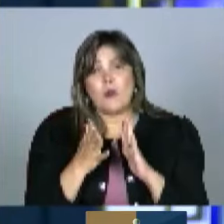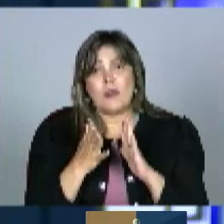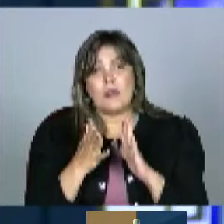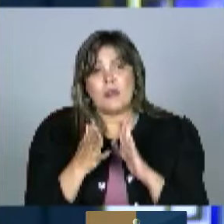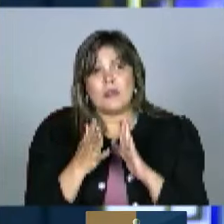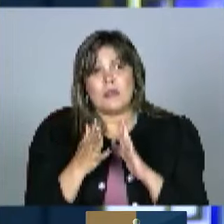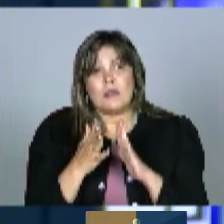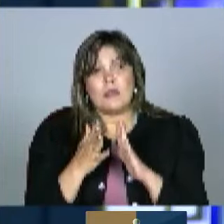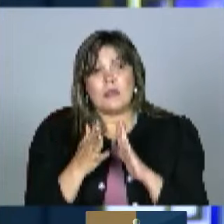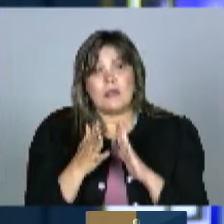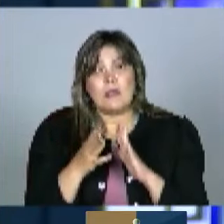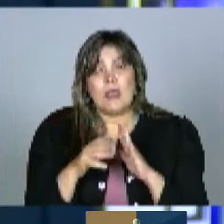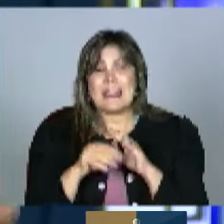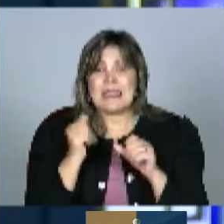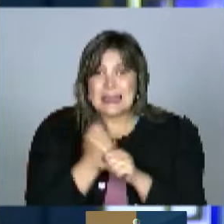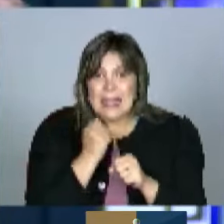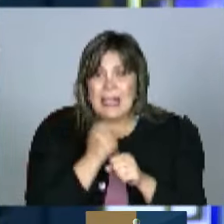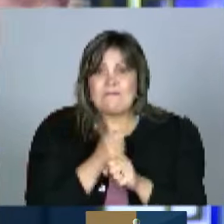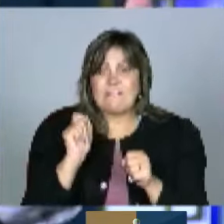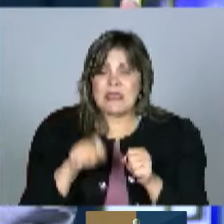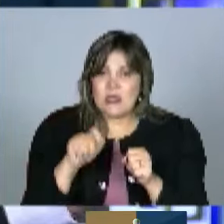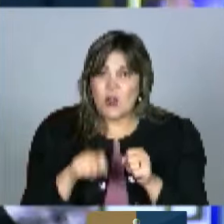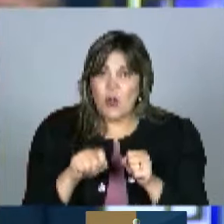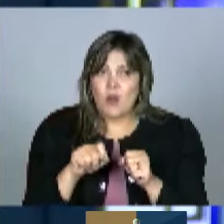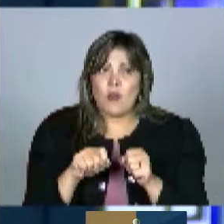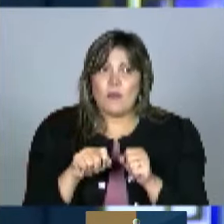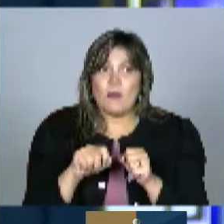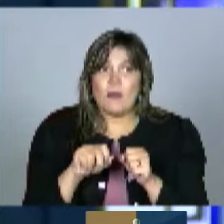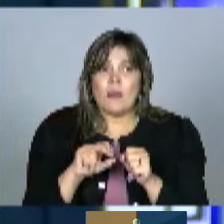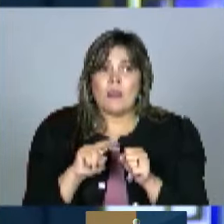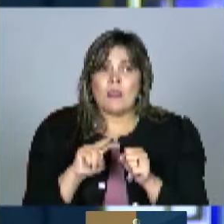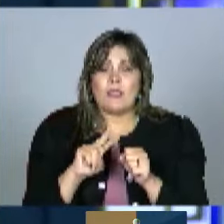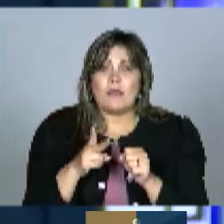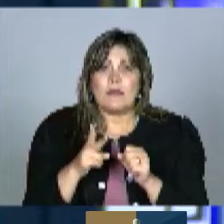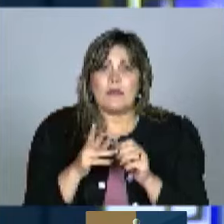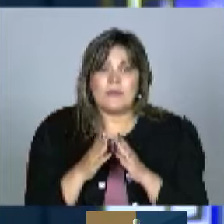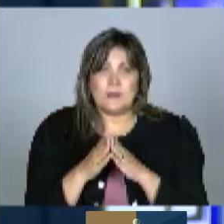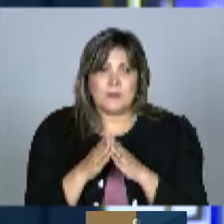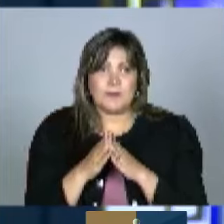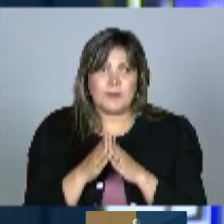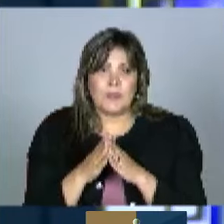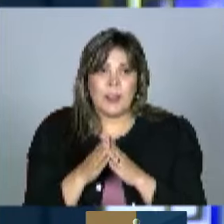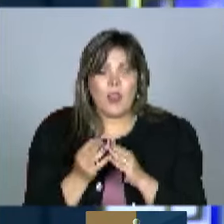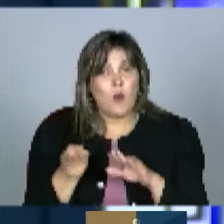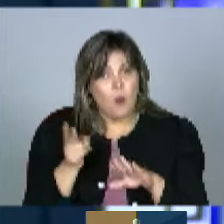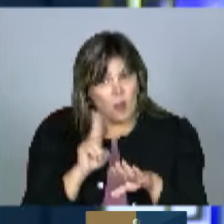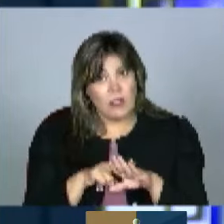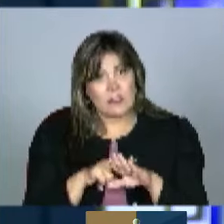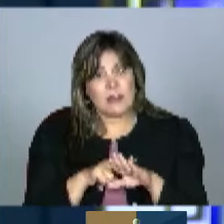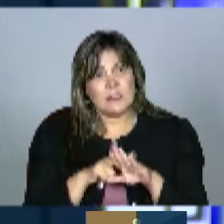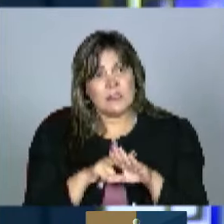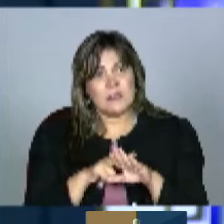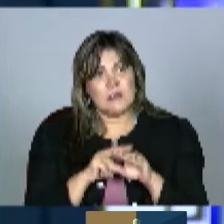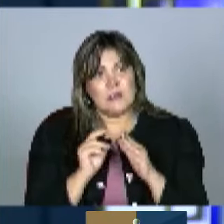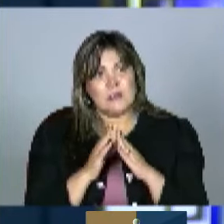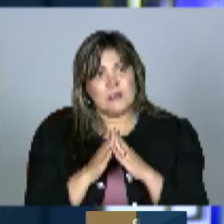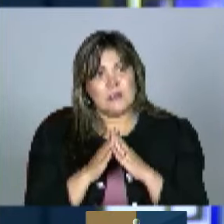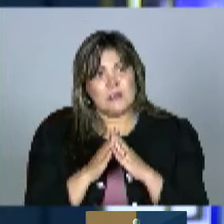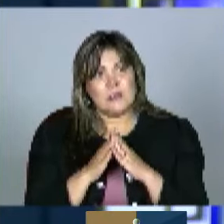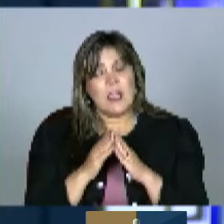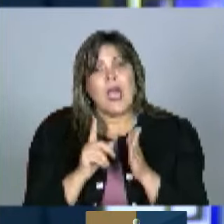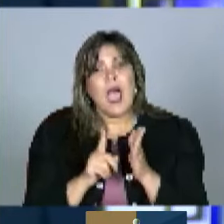هنا نفذ الحكم بالاخر او خلافه ممكن تعادل عين وايضا ان